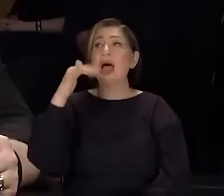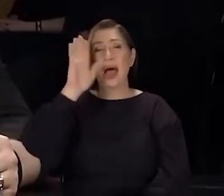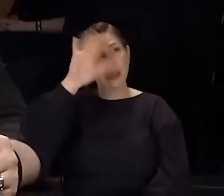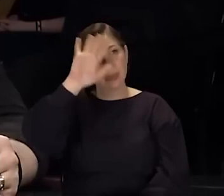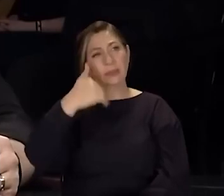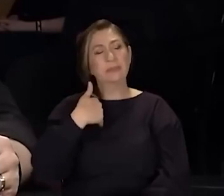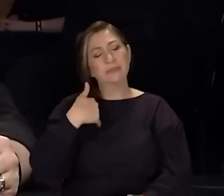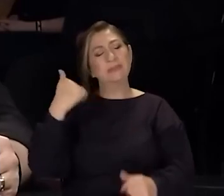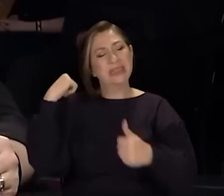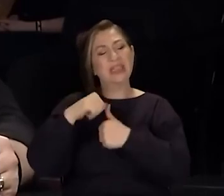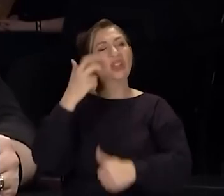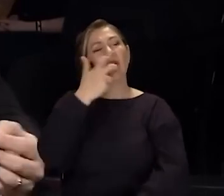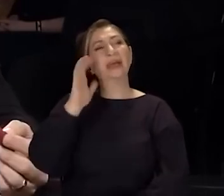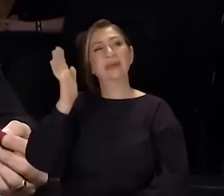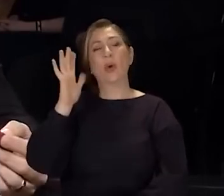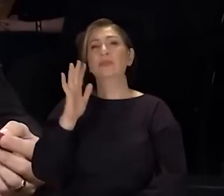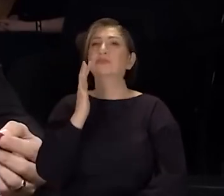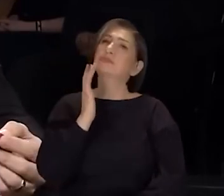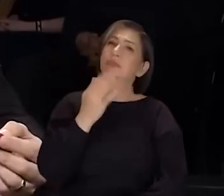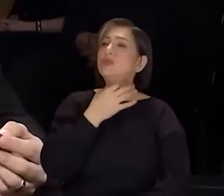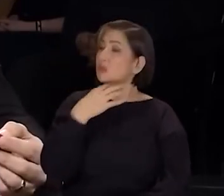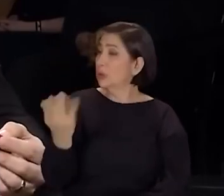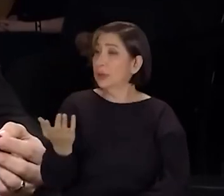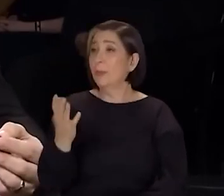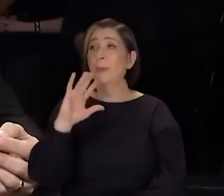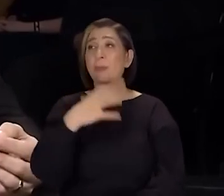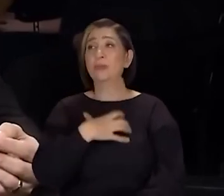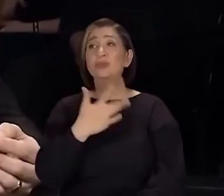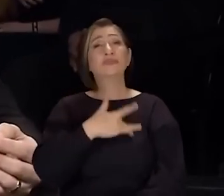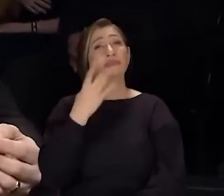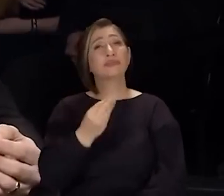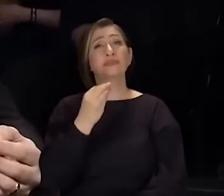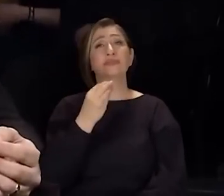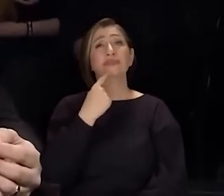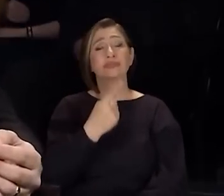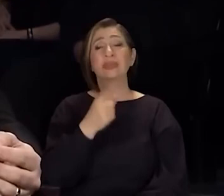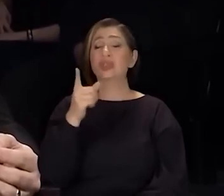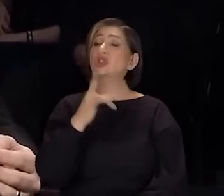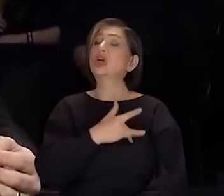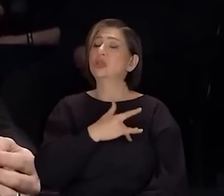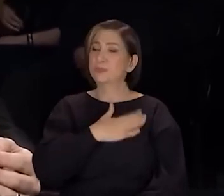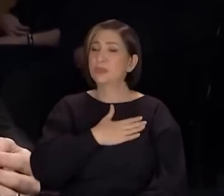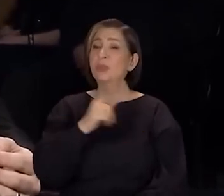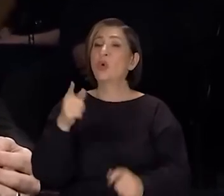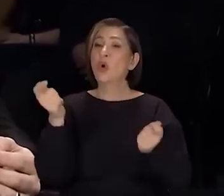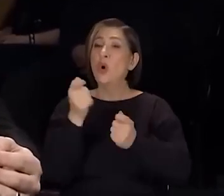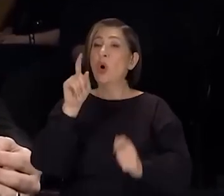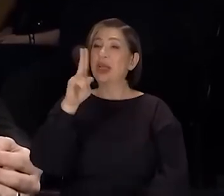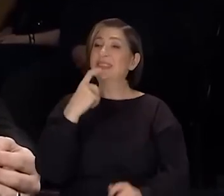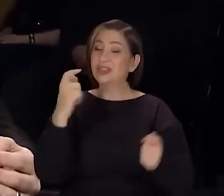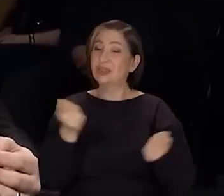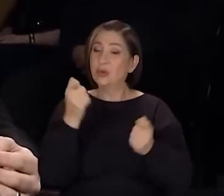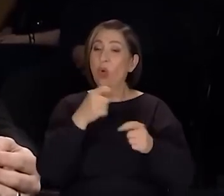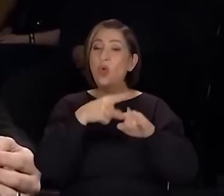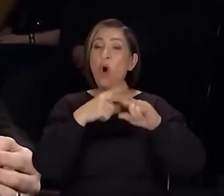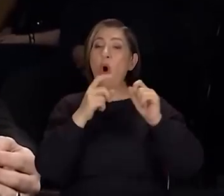Alas Mallık, ben tekrar şarkıcı olmaya karar verdim. Hı. Teşekkür ettiler. Patronumun da çok güzel bir lafı var. Cancığım sen işi burada 12 sene çalıştın.